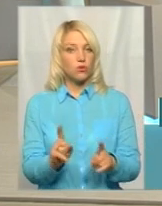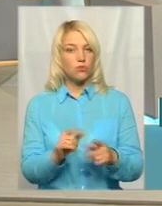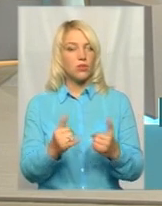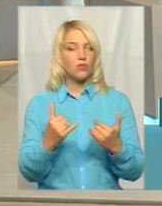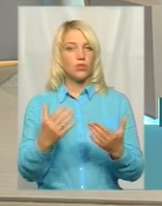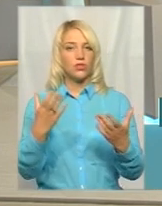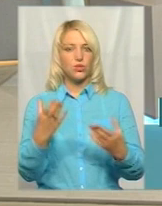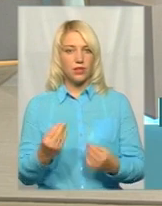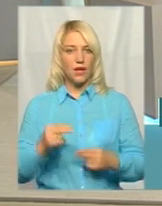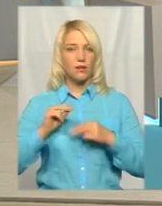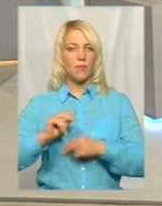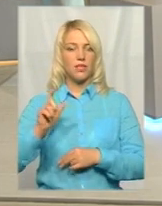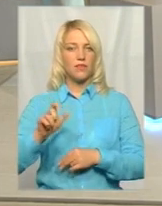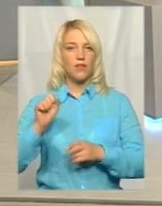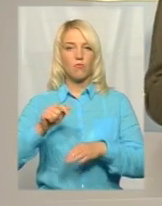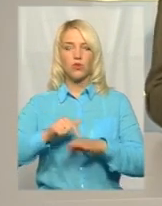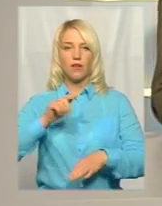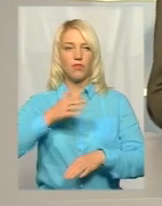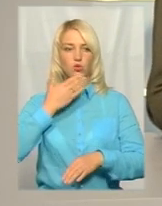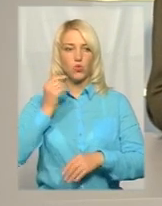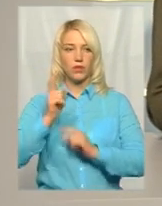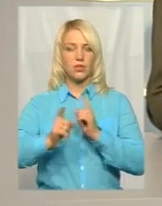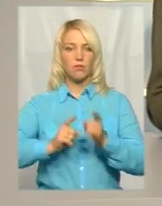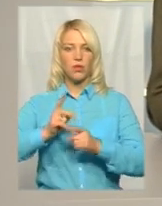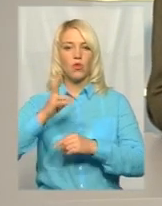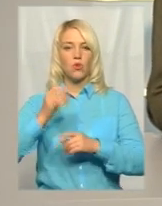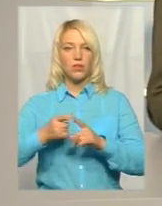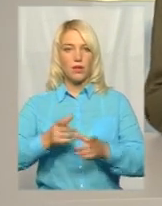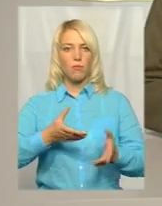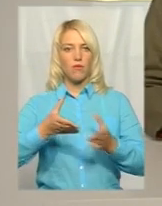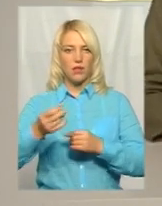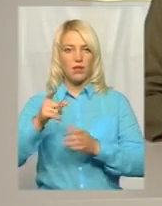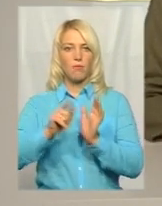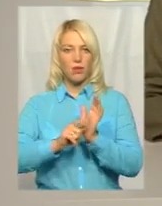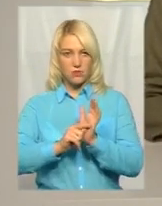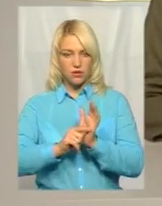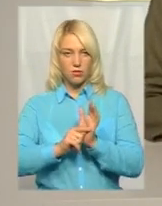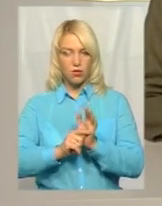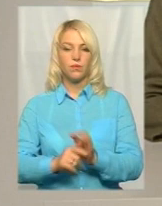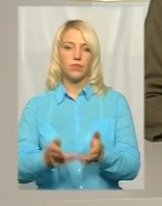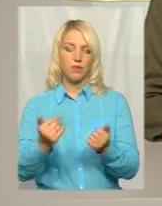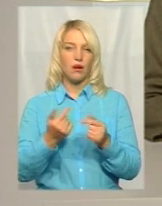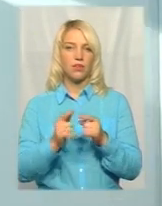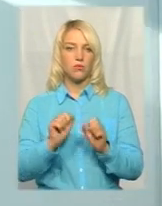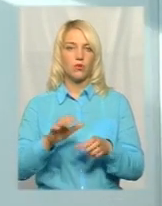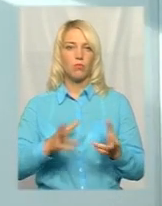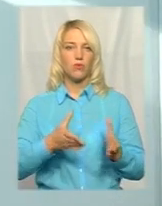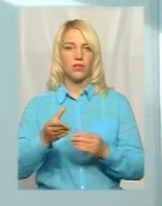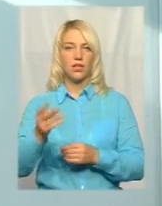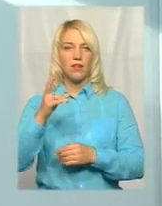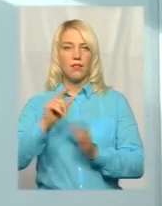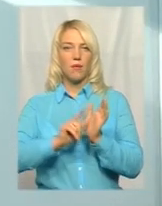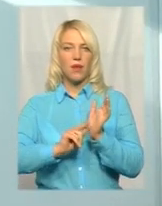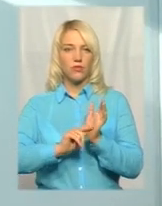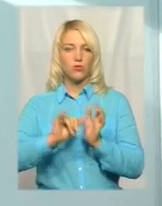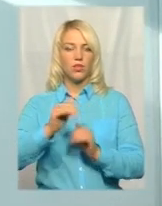день працівник може і не відчути змін, але це позначиться потім на пенсії? Так, звичайно, це може вплинути в подальшому на пенсію.